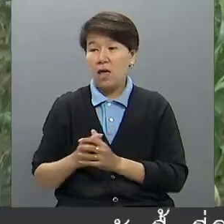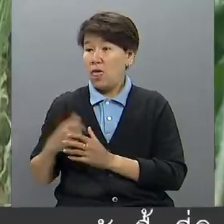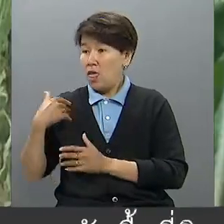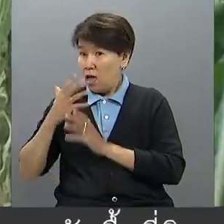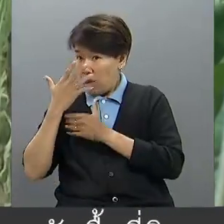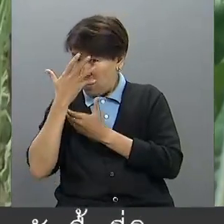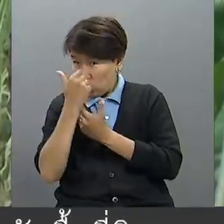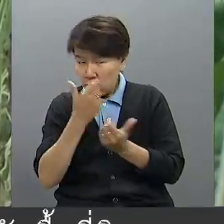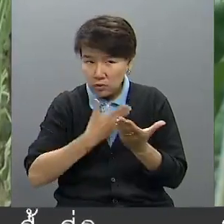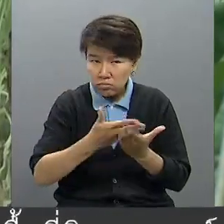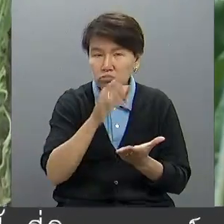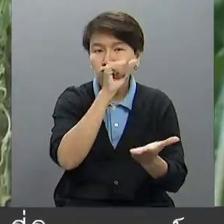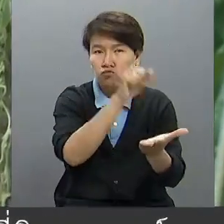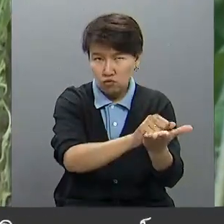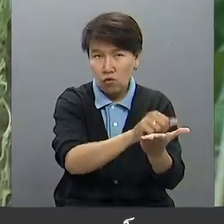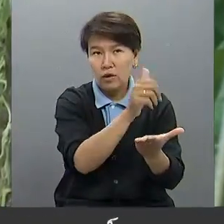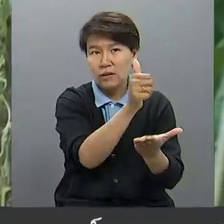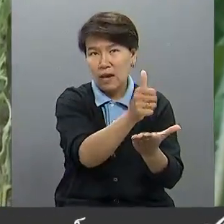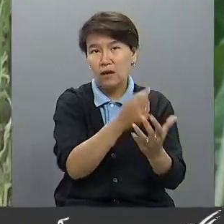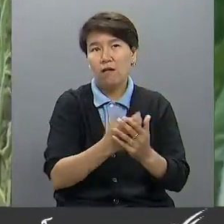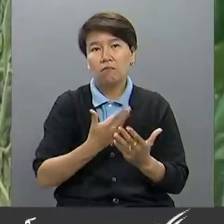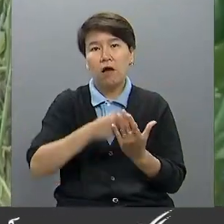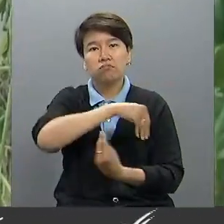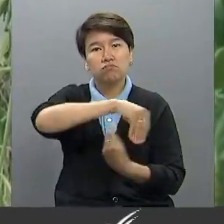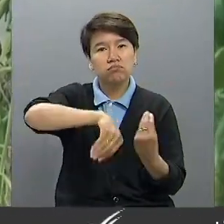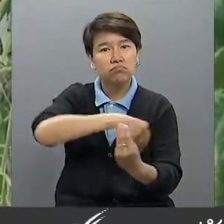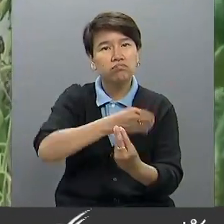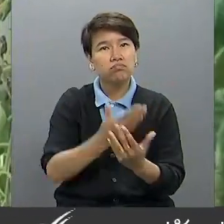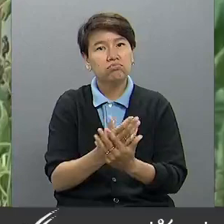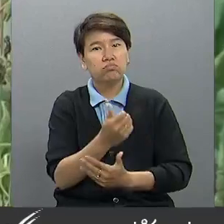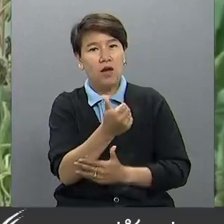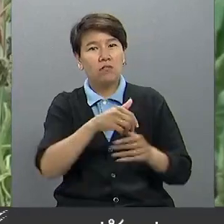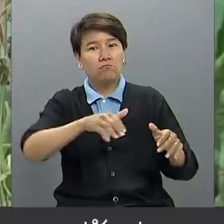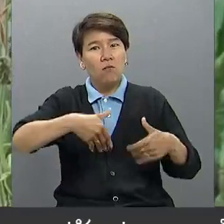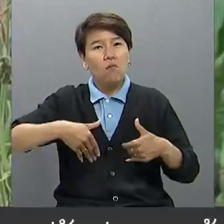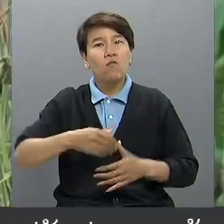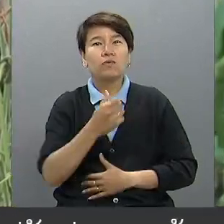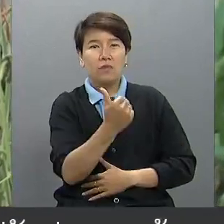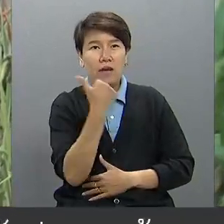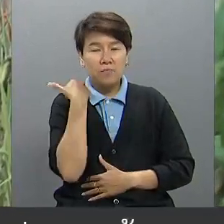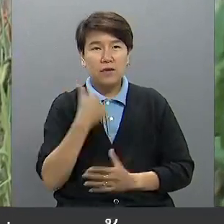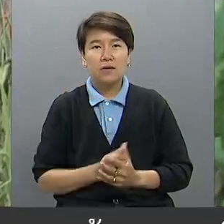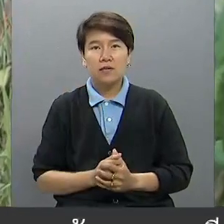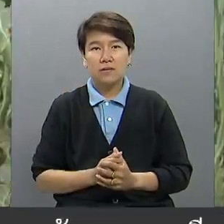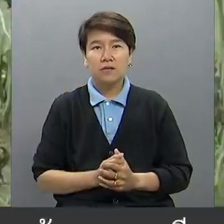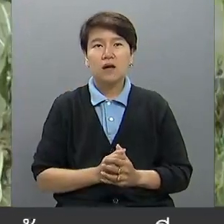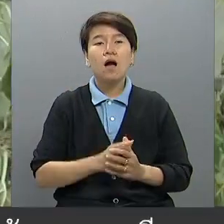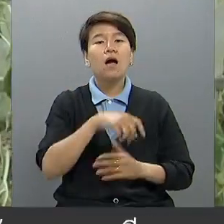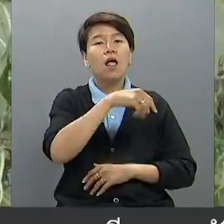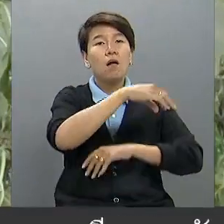ออนไลน์จนสามารถสร้างรายได้ได้เป็นอย่างดีฮะน่าจะต้องเป็นพรีออเดอร์นะคงไม่ใช่แบบปลูกแล้วก็ขายไปเรื่อยอ่ะ แล้วจ